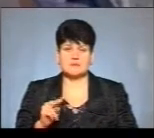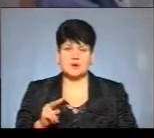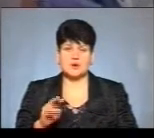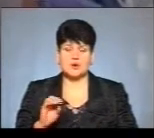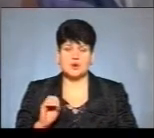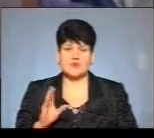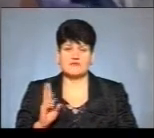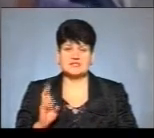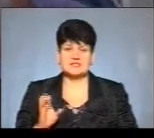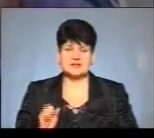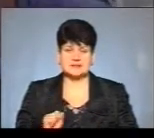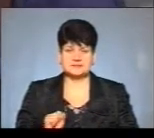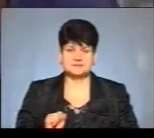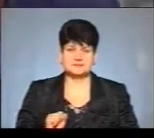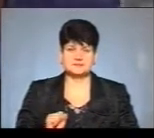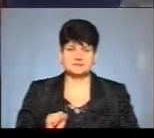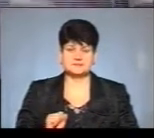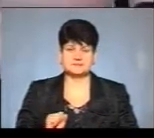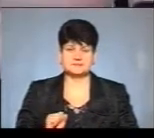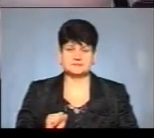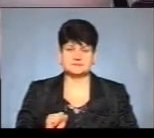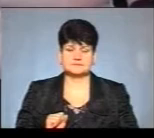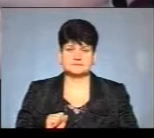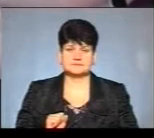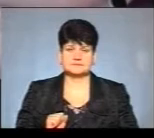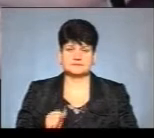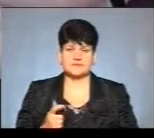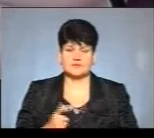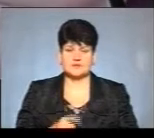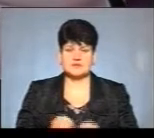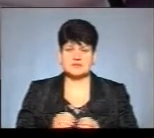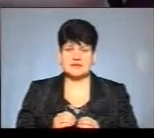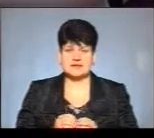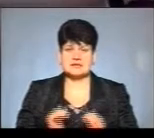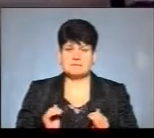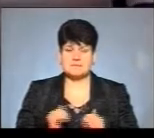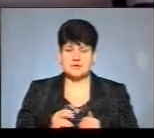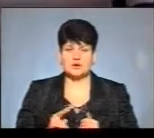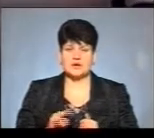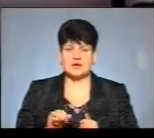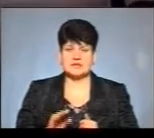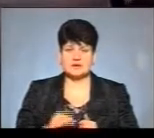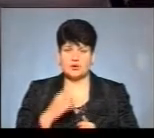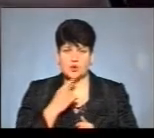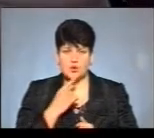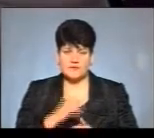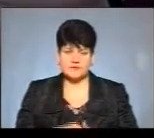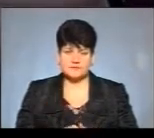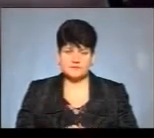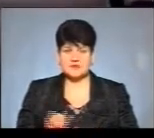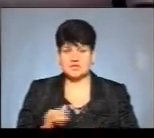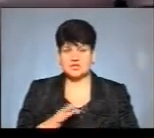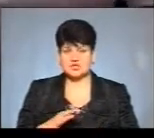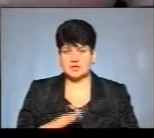швидкий тест на виявлення ВІЛ-інфекції. Вводиться 10 мікролітрів цільної крові і